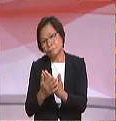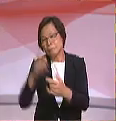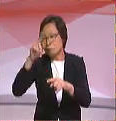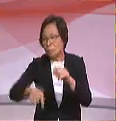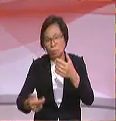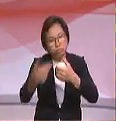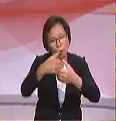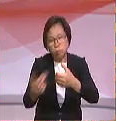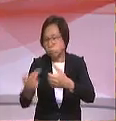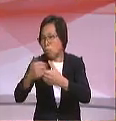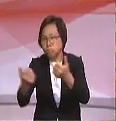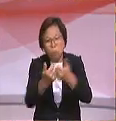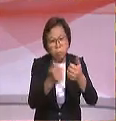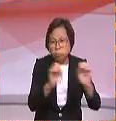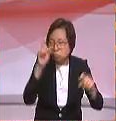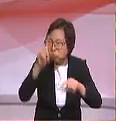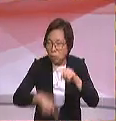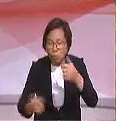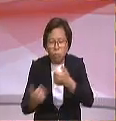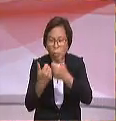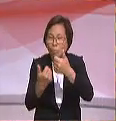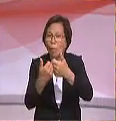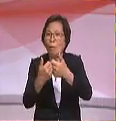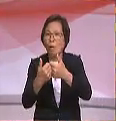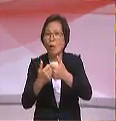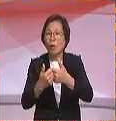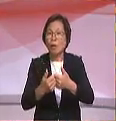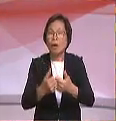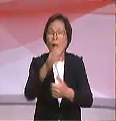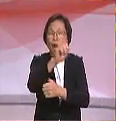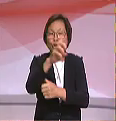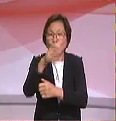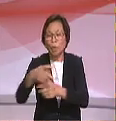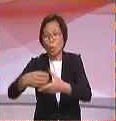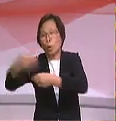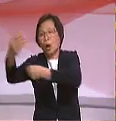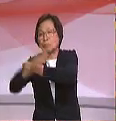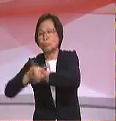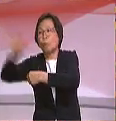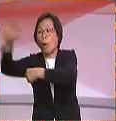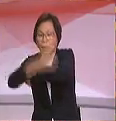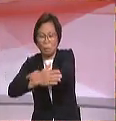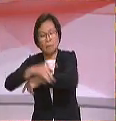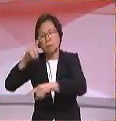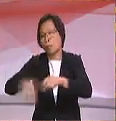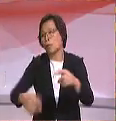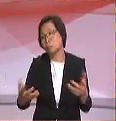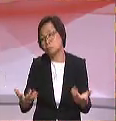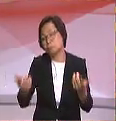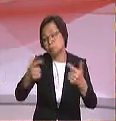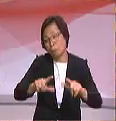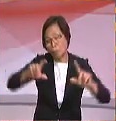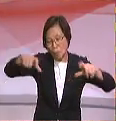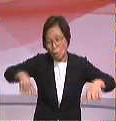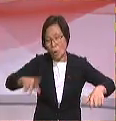boleh menyertai menemui kejuaraan Eh besok pintu keluar negara juga tak dapat memicu pergi dan bila berlakunya